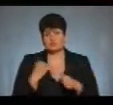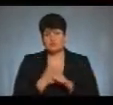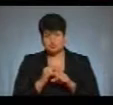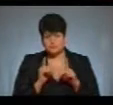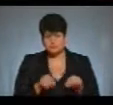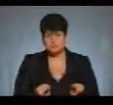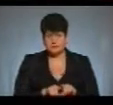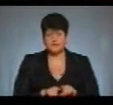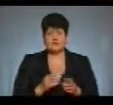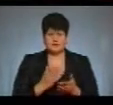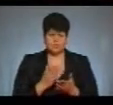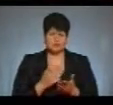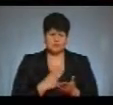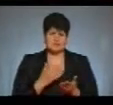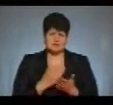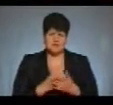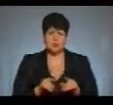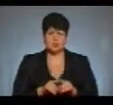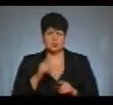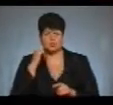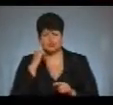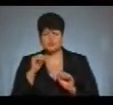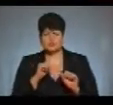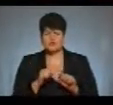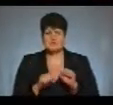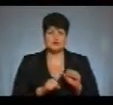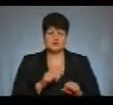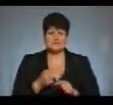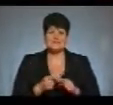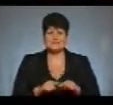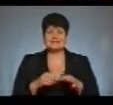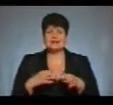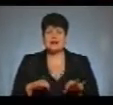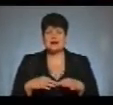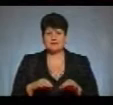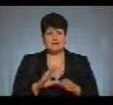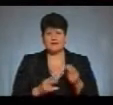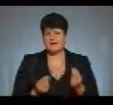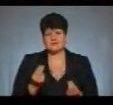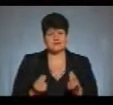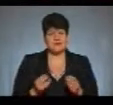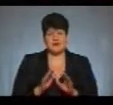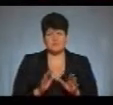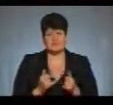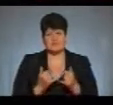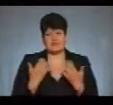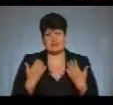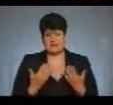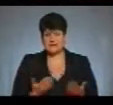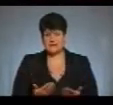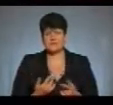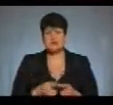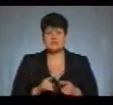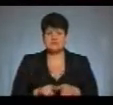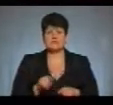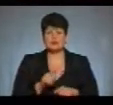однодумці в управлінні, які так само вважають, що велосипед – це дійсно є транспорт, а не забавка тільки для вихідних. І так